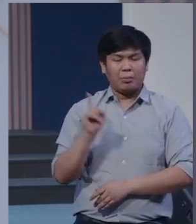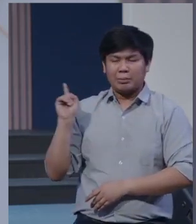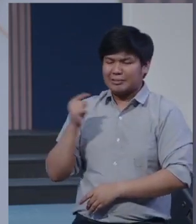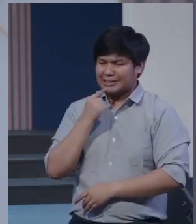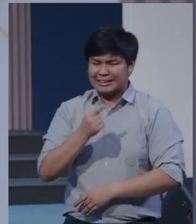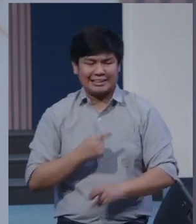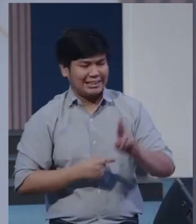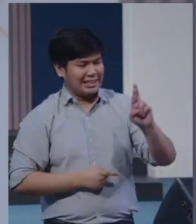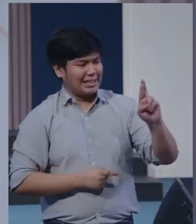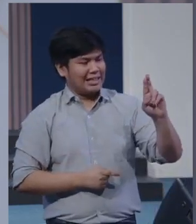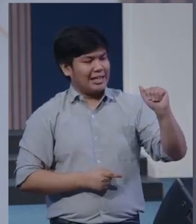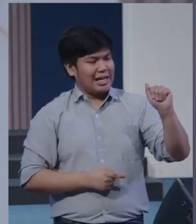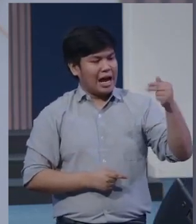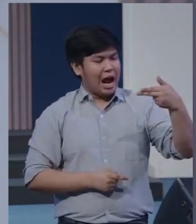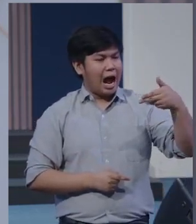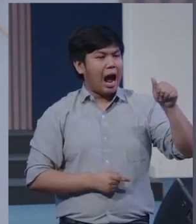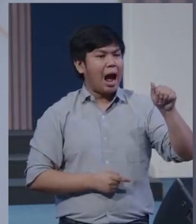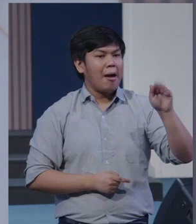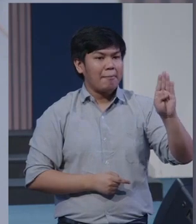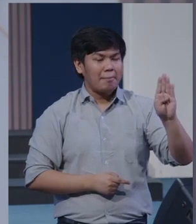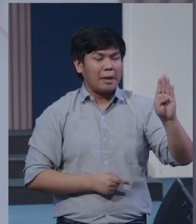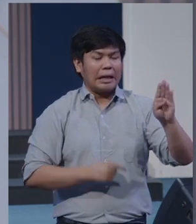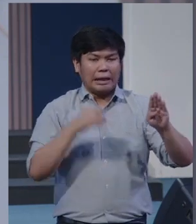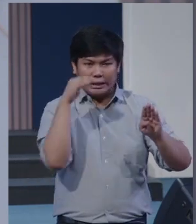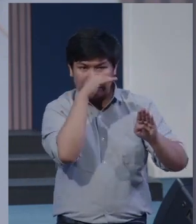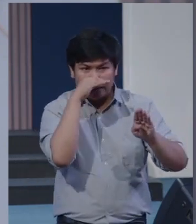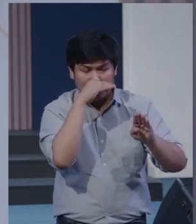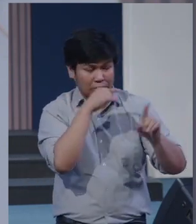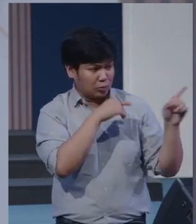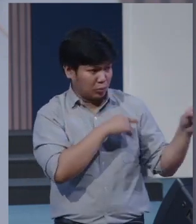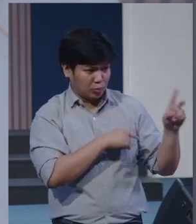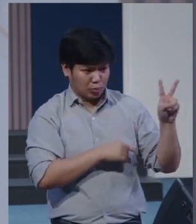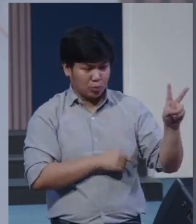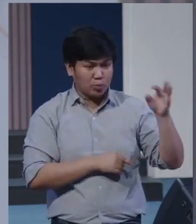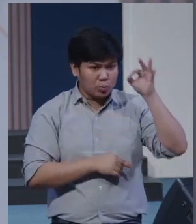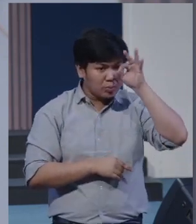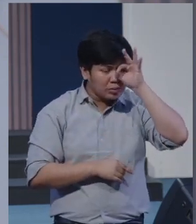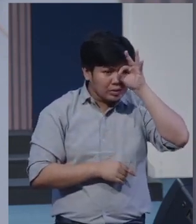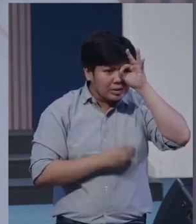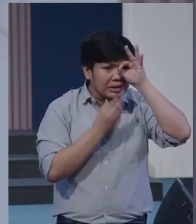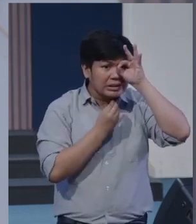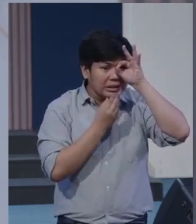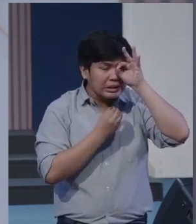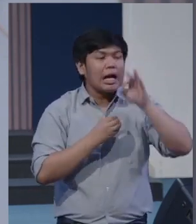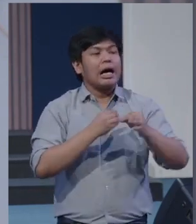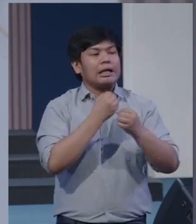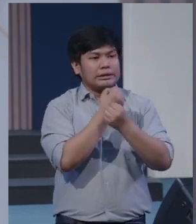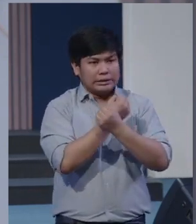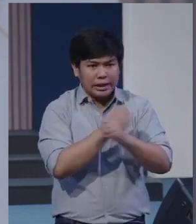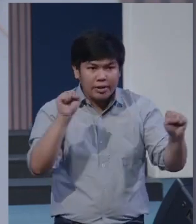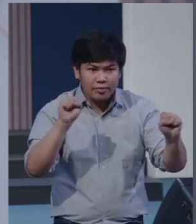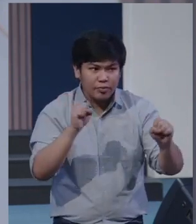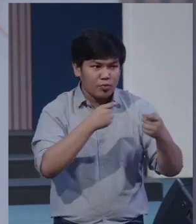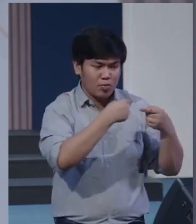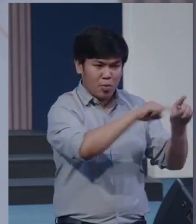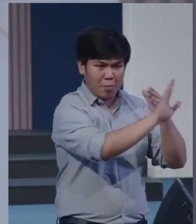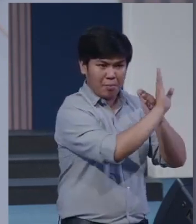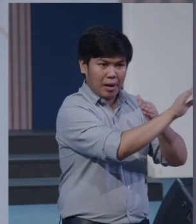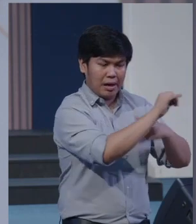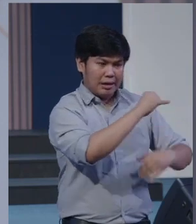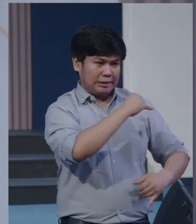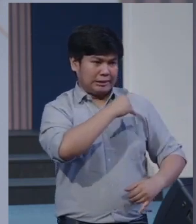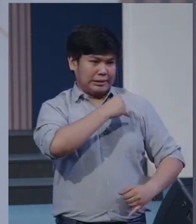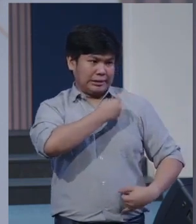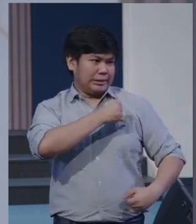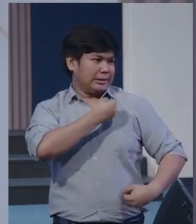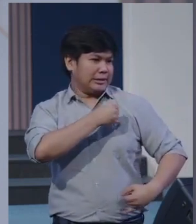rehab para maligtas yung dalawang espya para sila ay makabalik kay Joshua at may